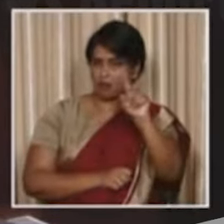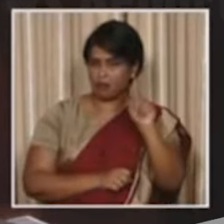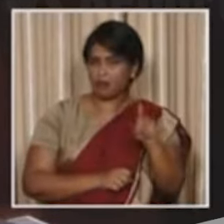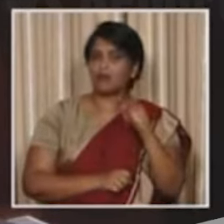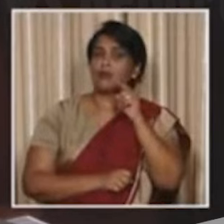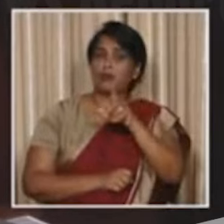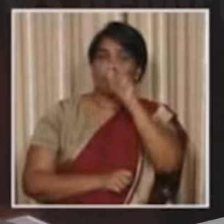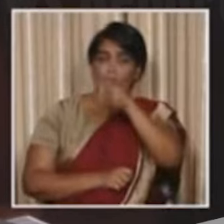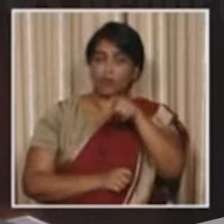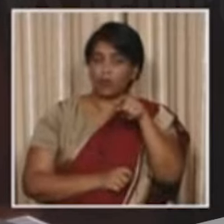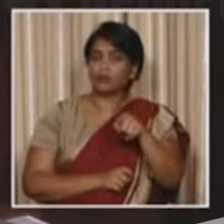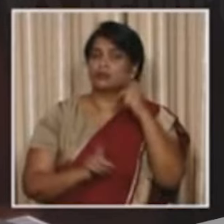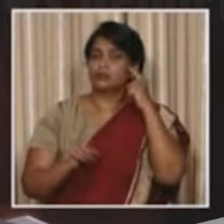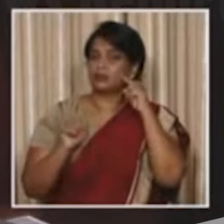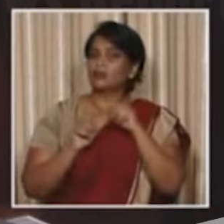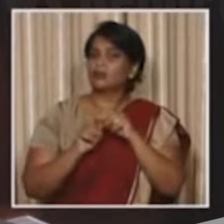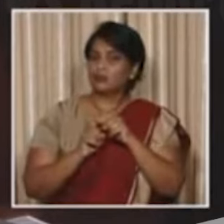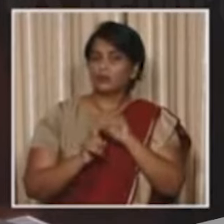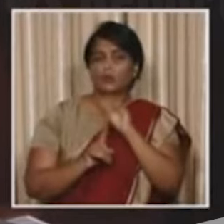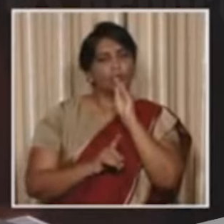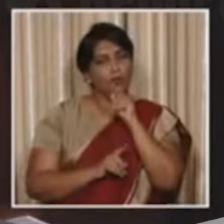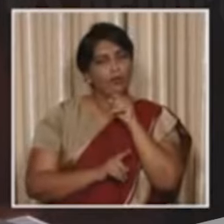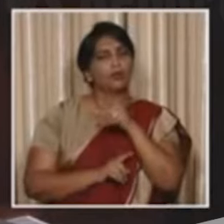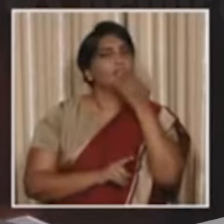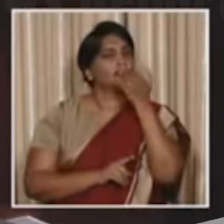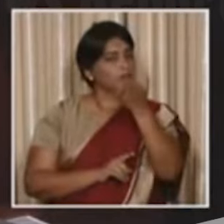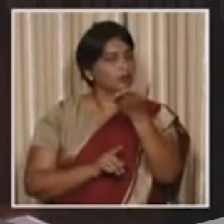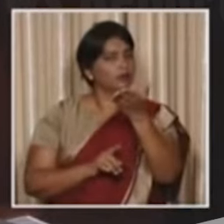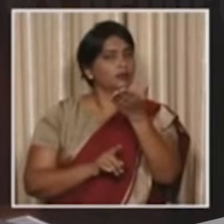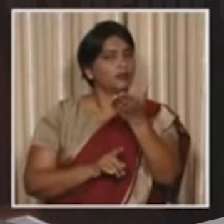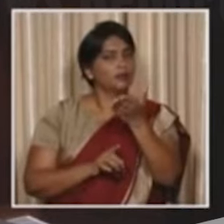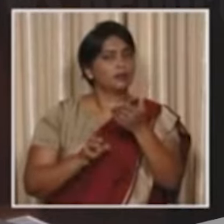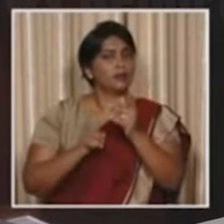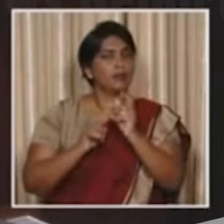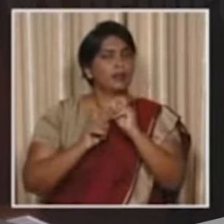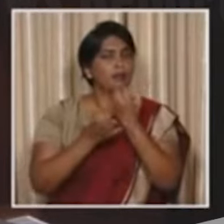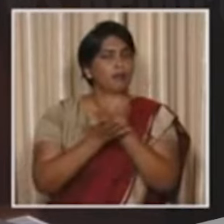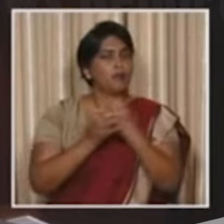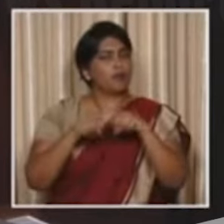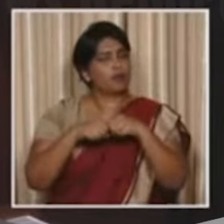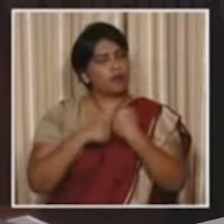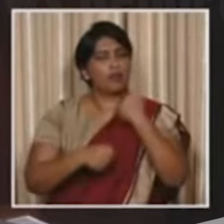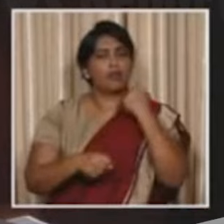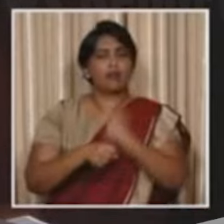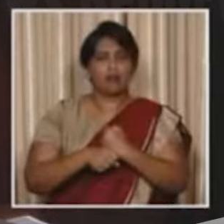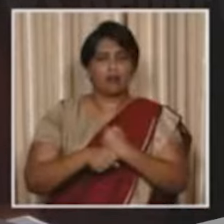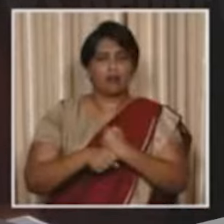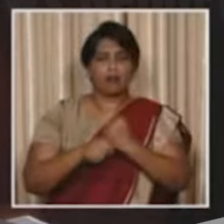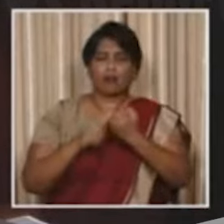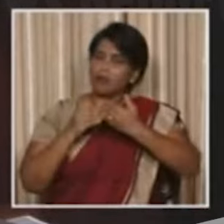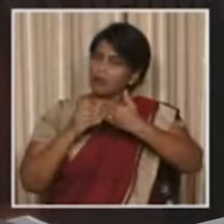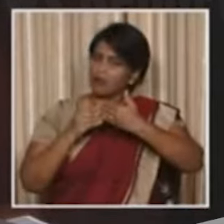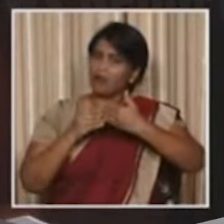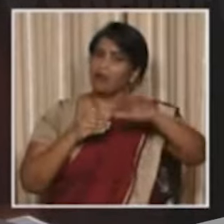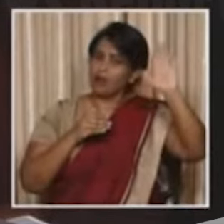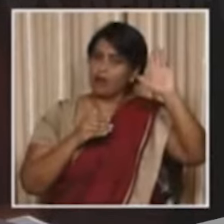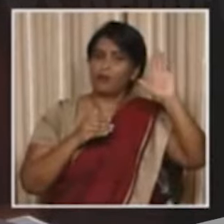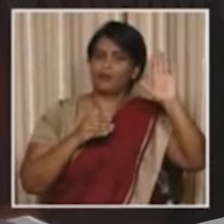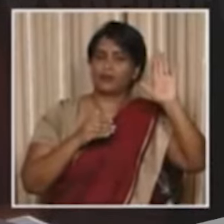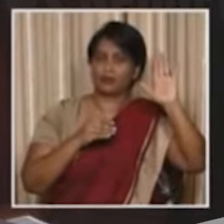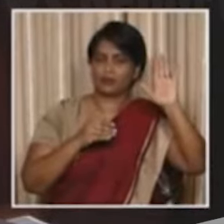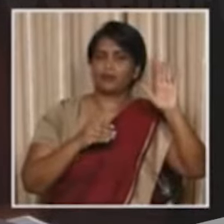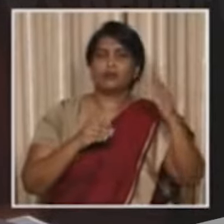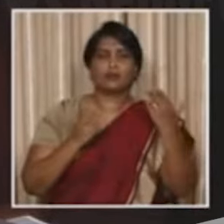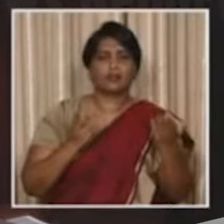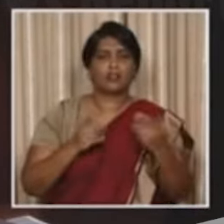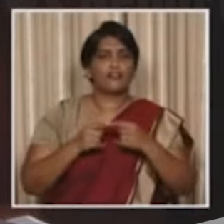ඒ පුද්ගලින් කොට්ටාසය අඩුම ගානේ ඔබතුමන්ලාගේ මේ සන්ධානෙන් හෝ රජෙන් මේ අයින් කරවන්න.